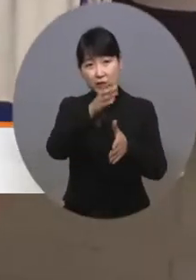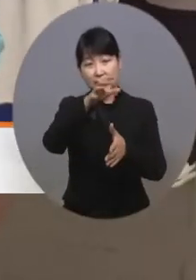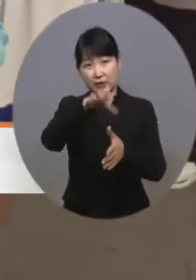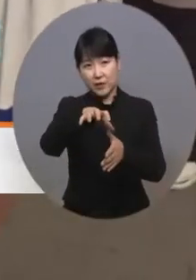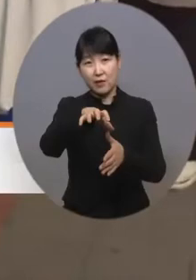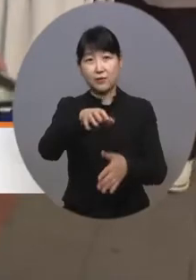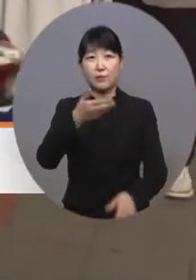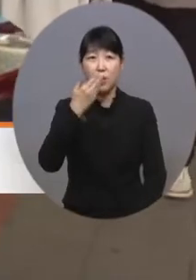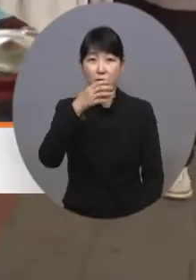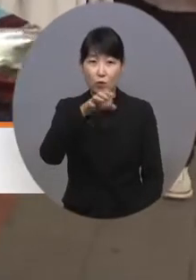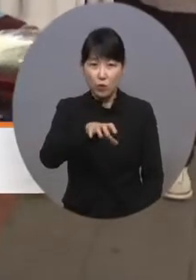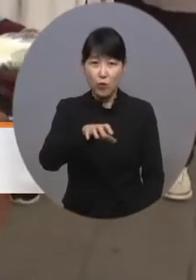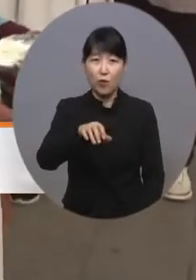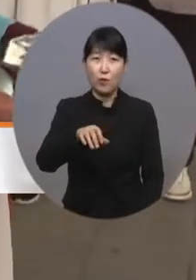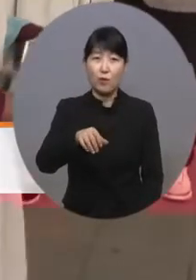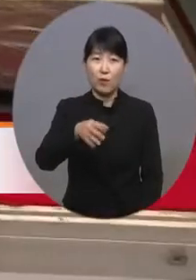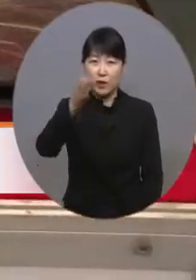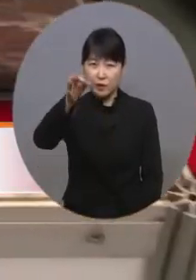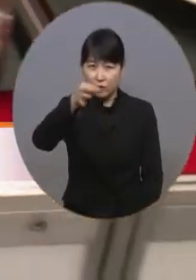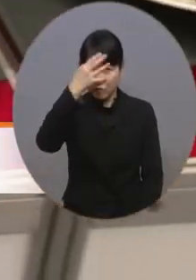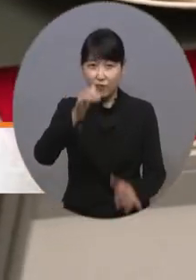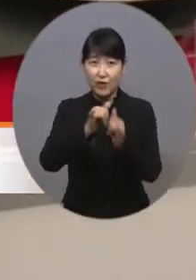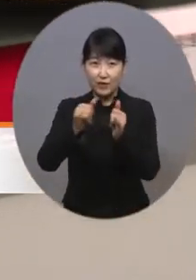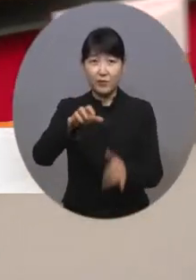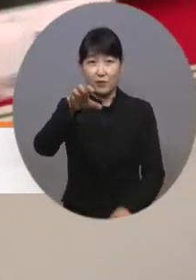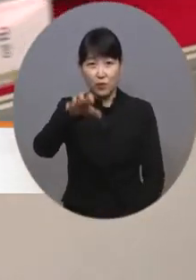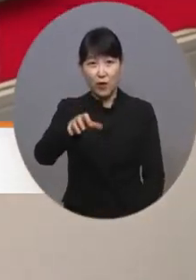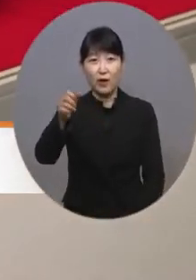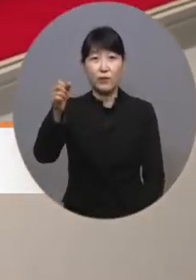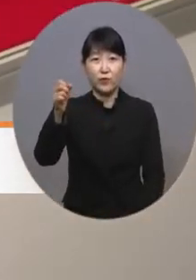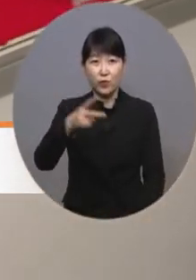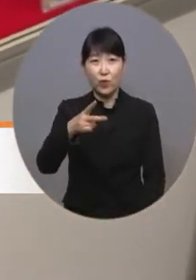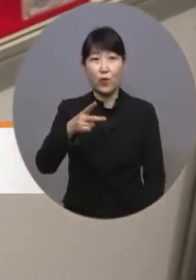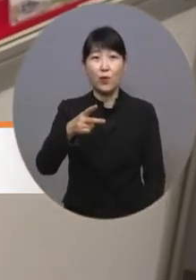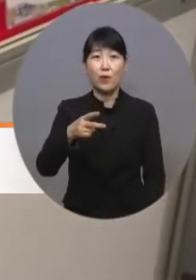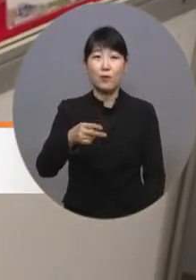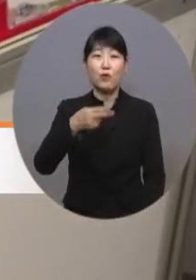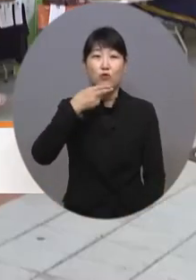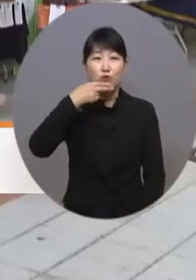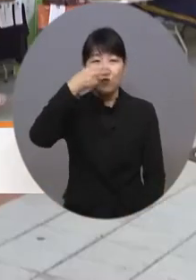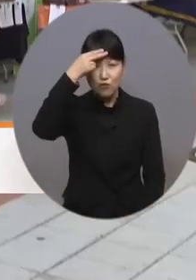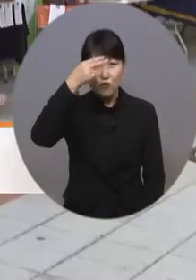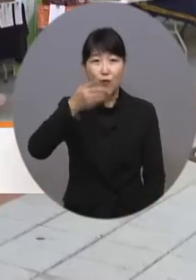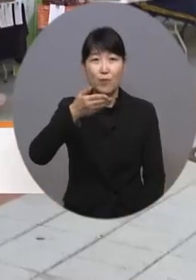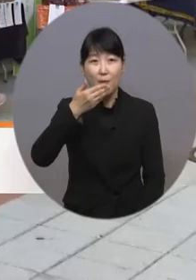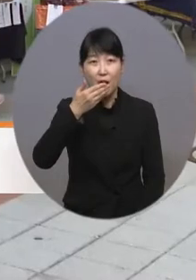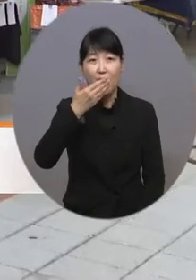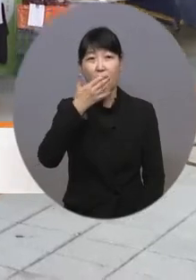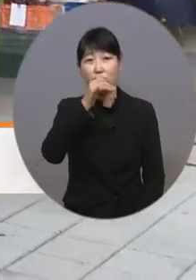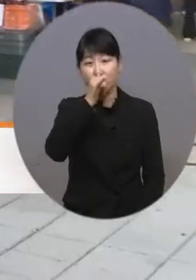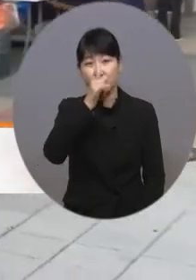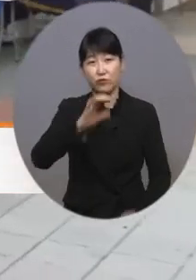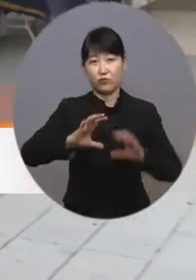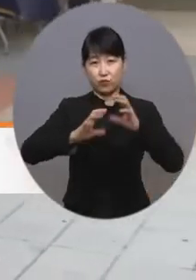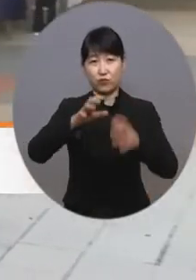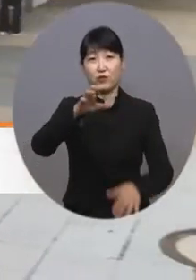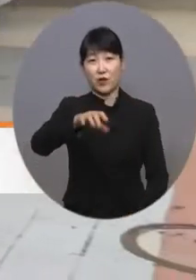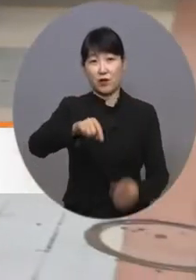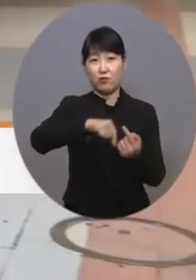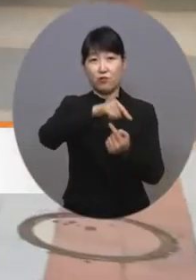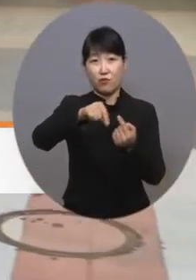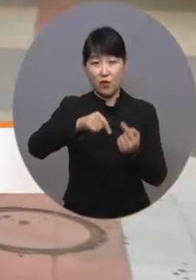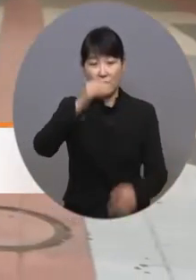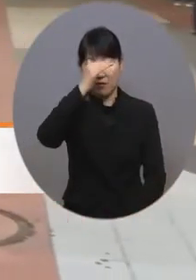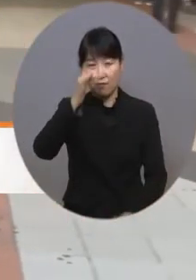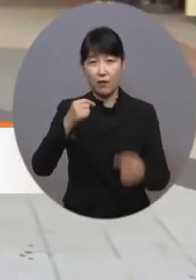명인관, 전남 농수산 수출 제품과 남도 전통주 등을 한자리에서 맛볼 수 있는 국제관이 운영돼 관람객들의